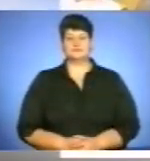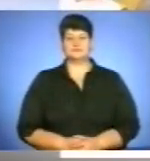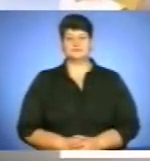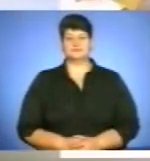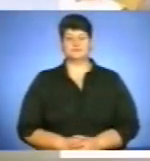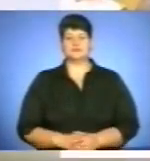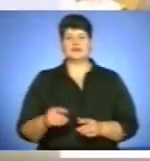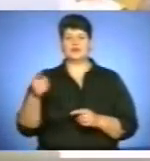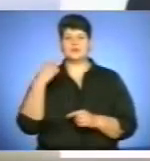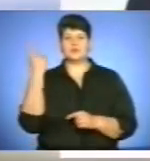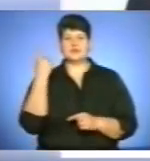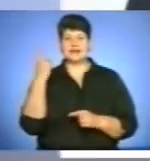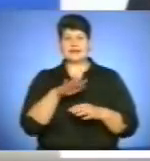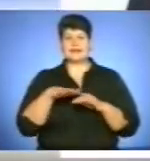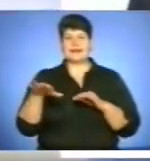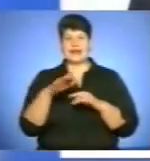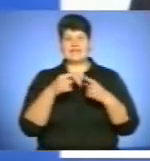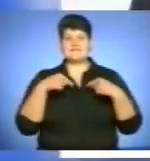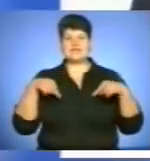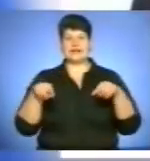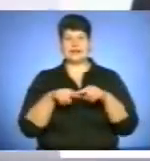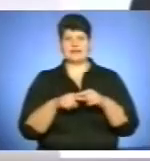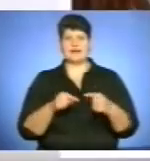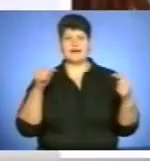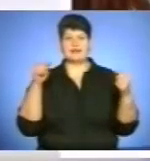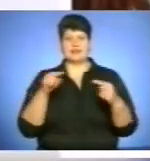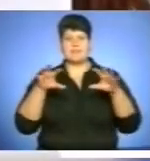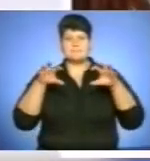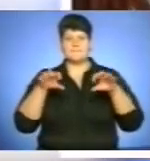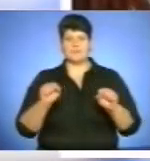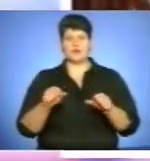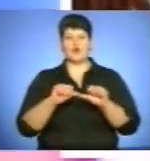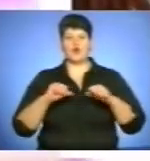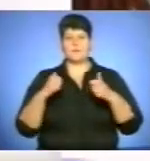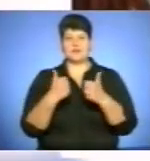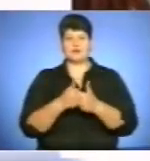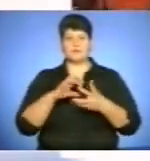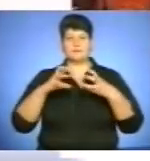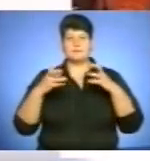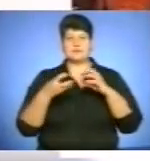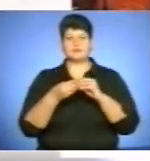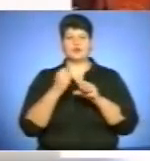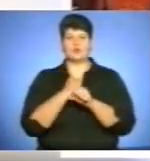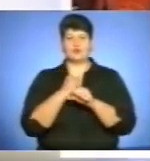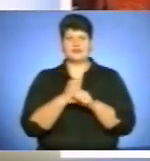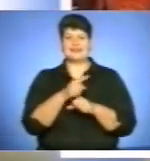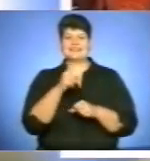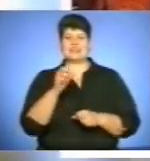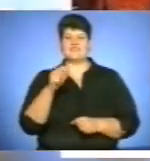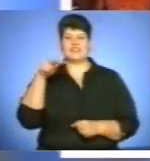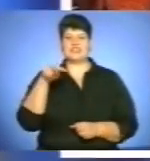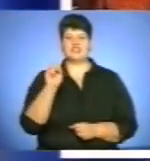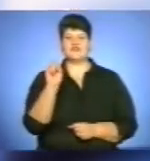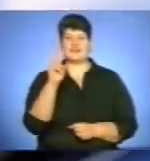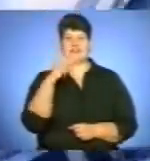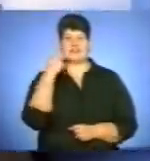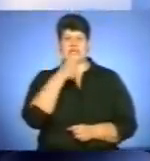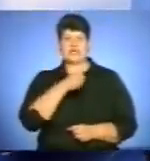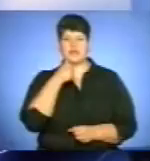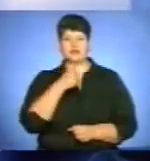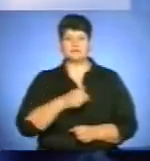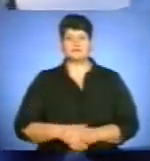Тернопільське обласне територіальне відділення антимонопольного комітету підбило підсумки роботи відділення за 2012 рік.